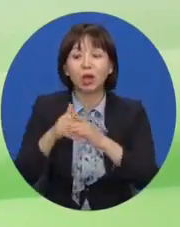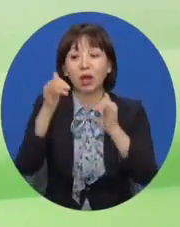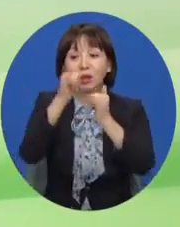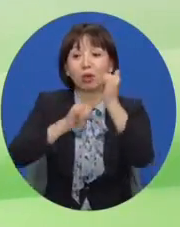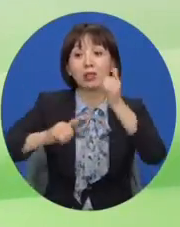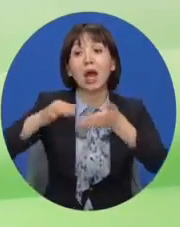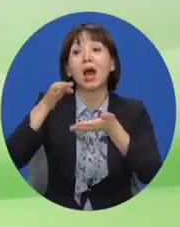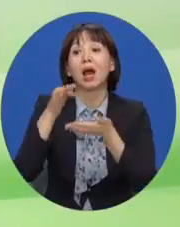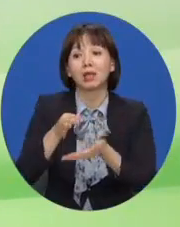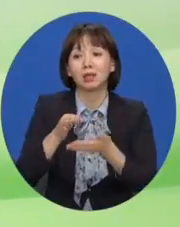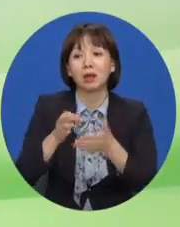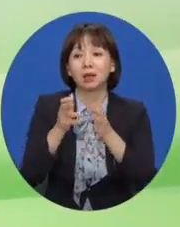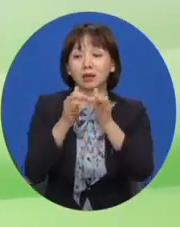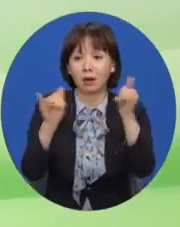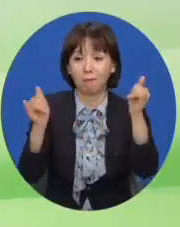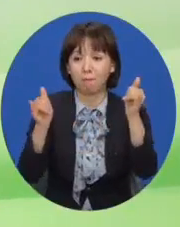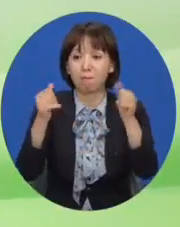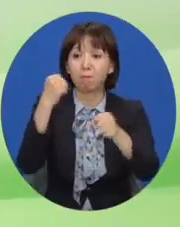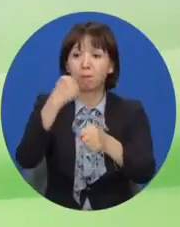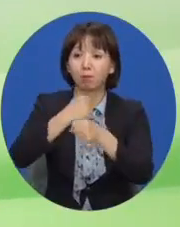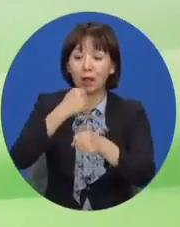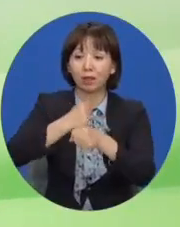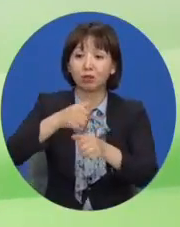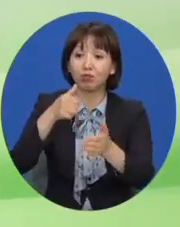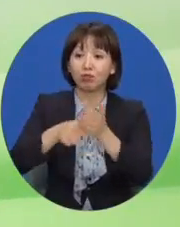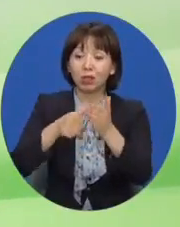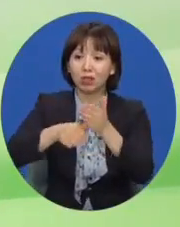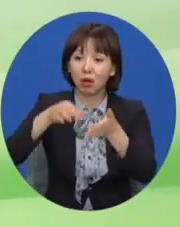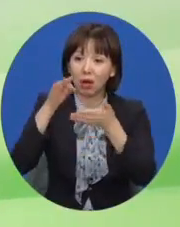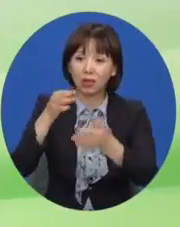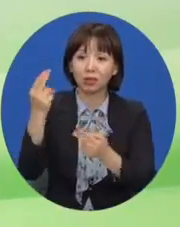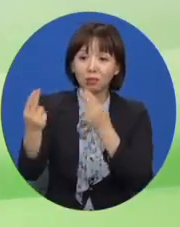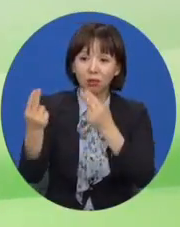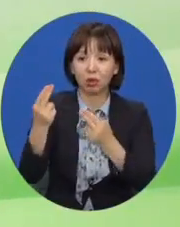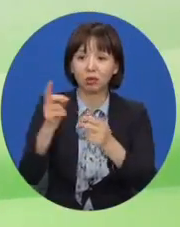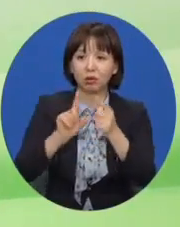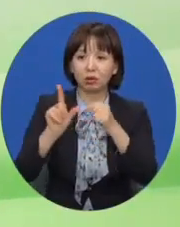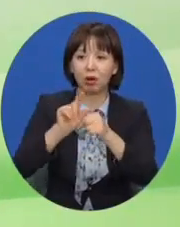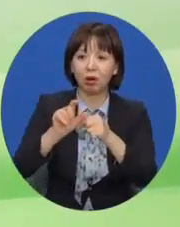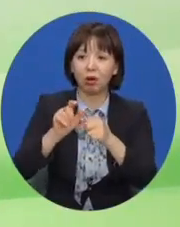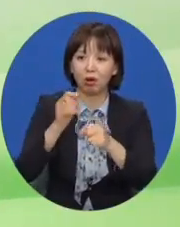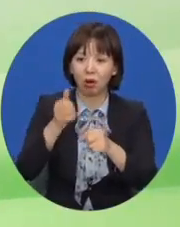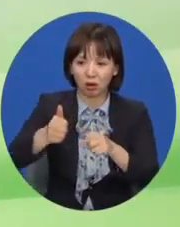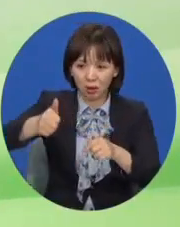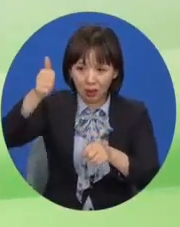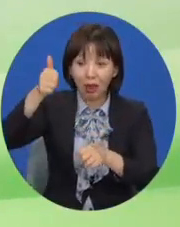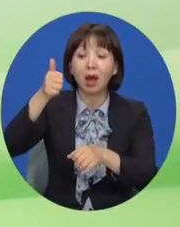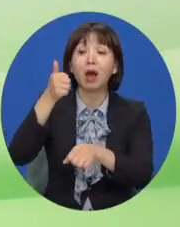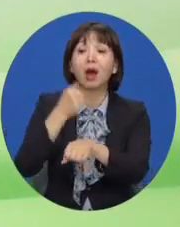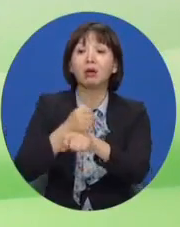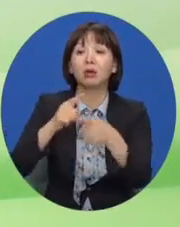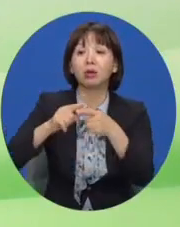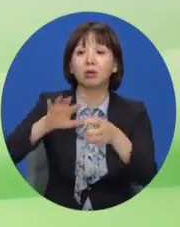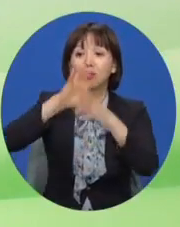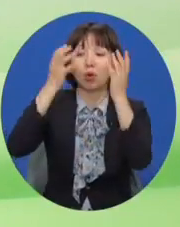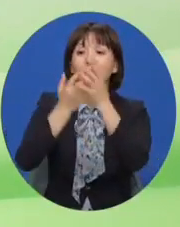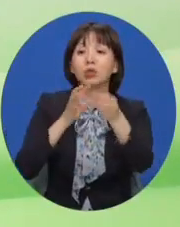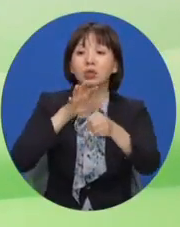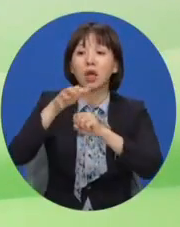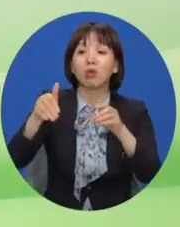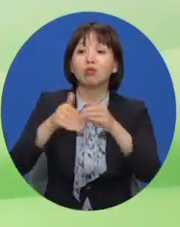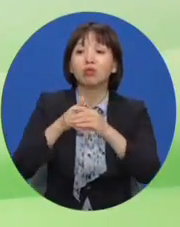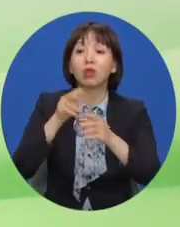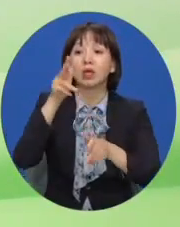가치가 인간이 만든 그런 물질적 가치에 비해서 월등히 높다는 것을 이미 전 세계 문화 산업이